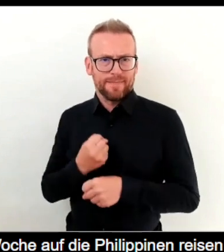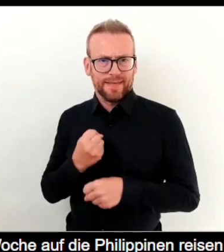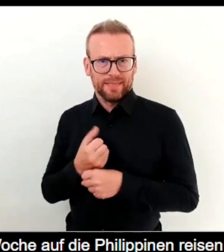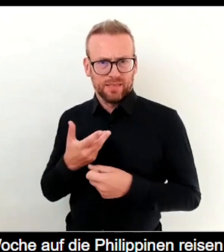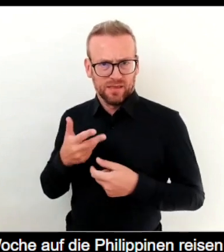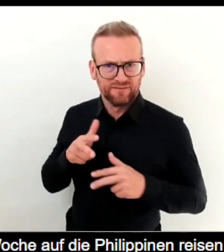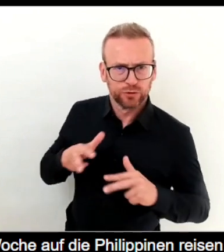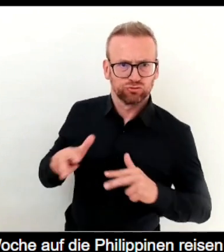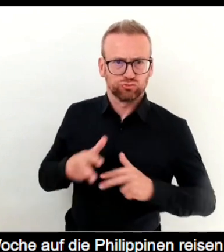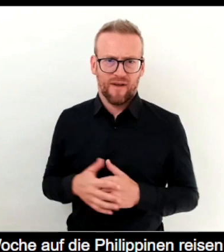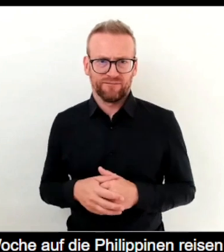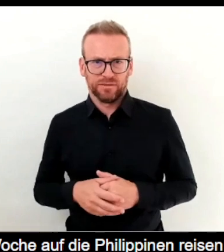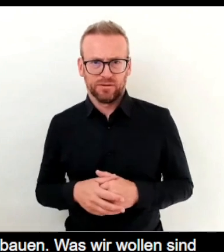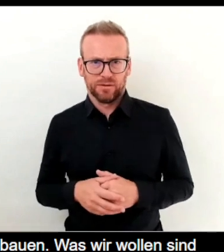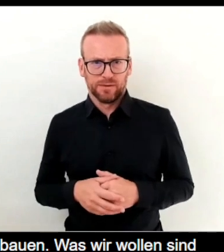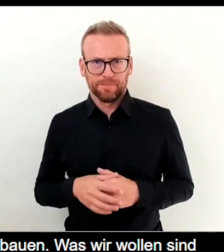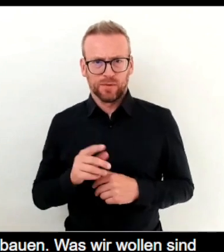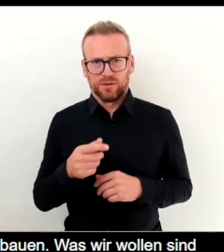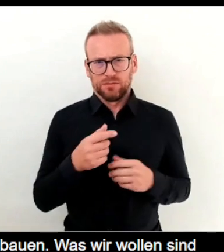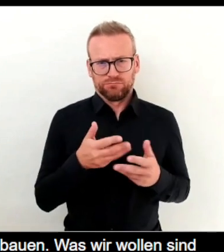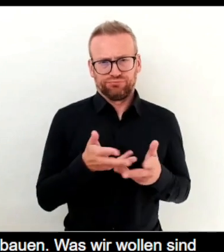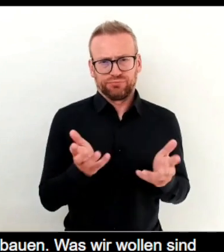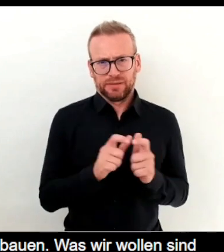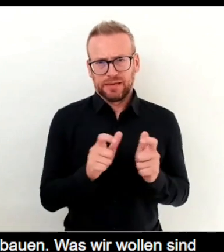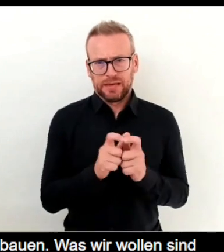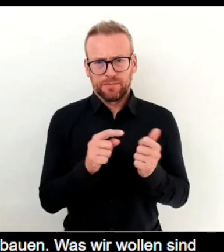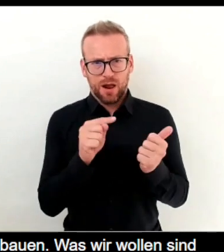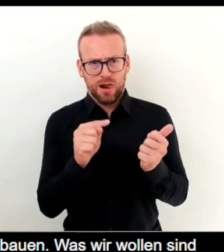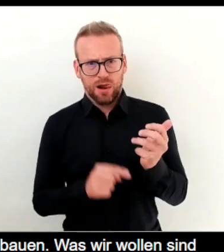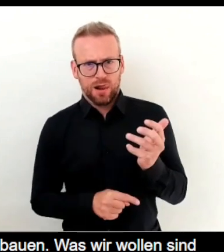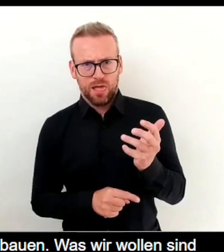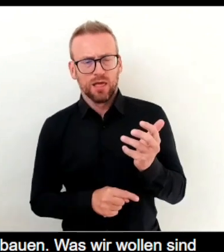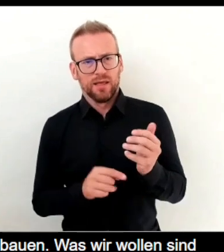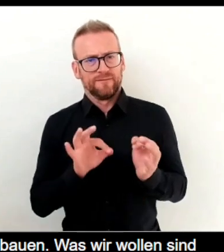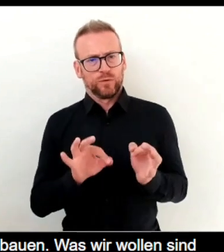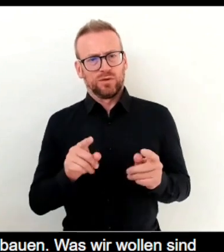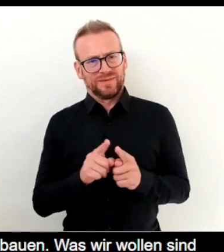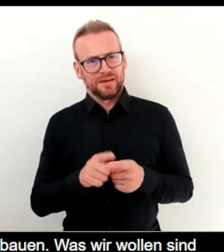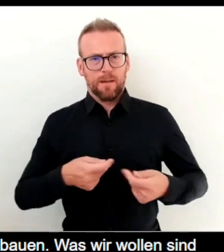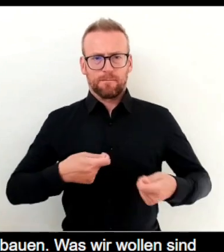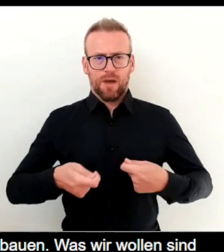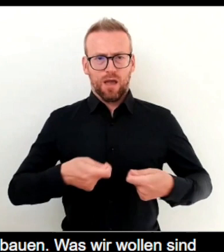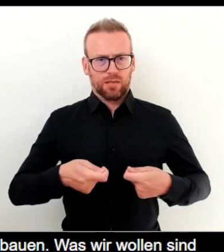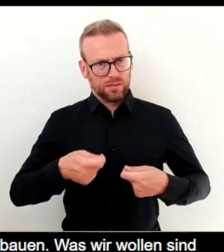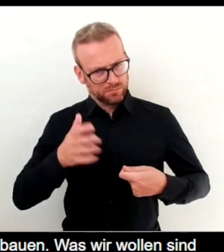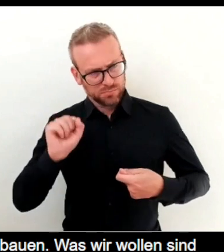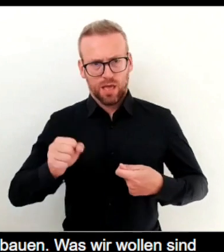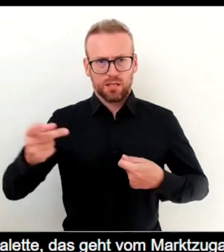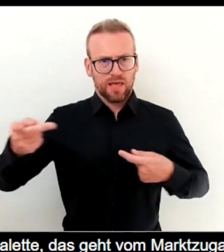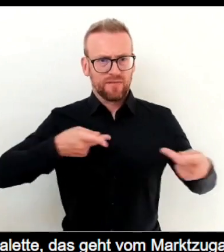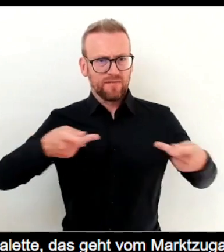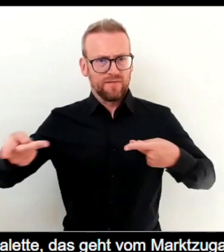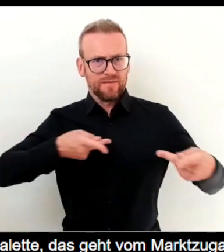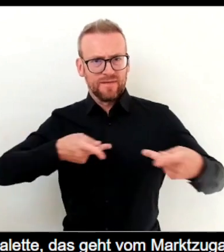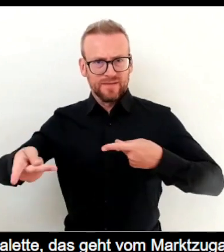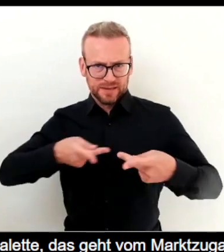Semiconductors, der Halbleiter, ist ein entscheidendes Thema. Europa unterstützt hier sehr gezielt mit dem Europäischen